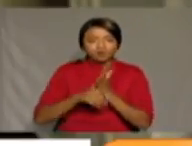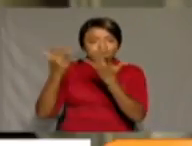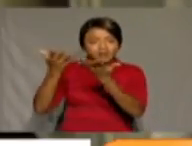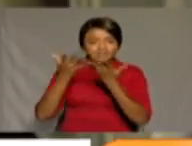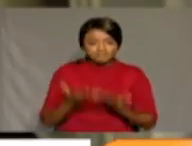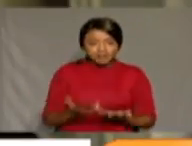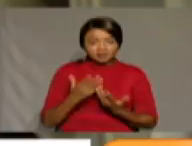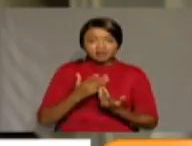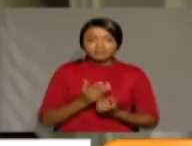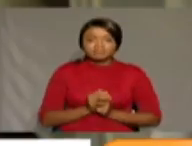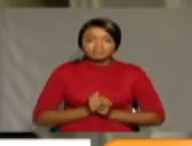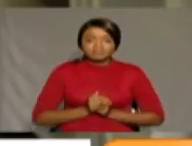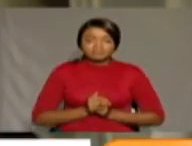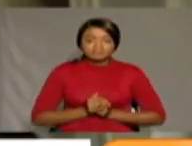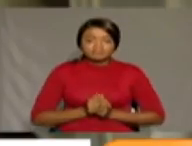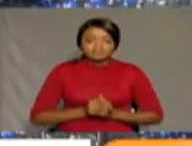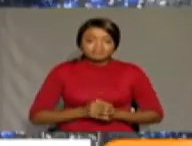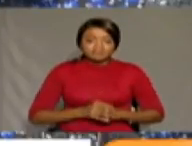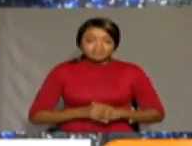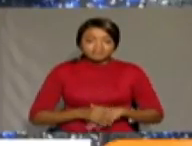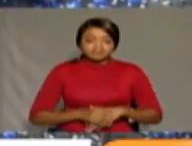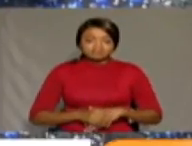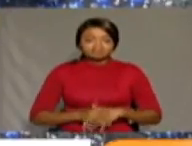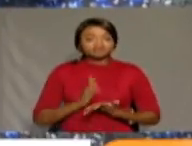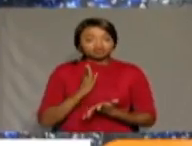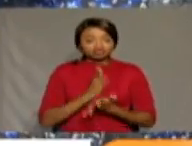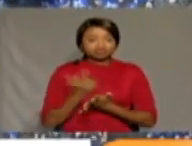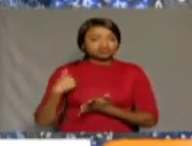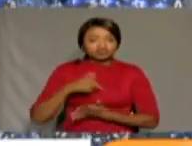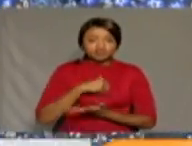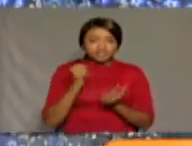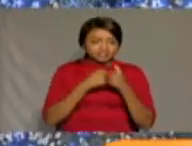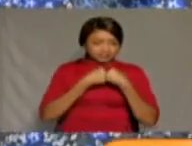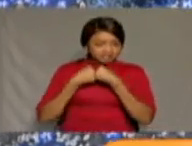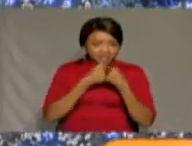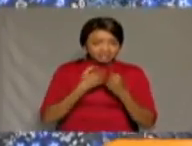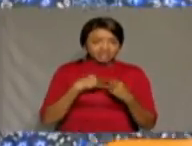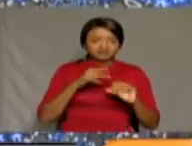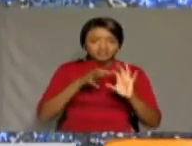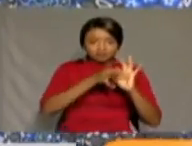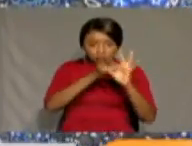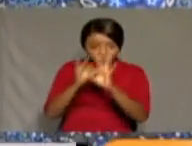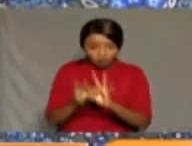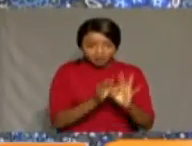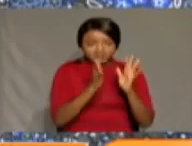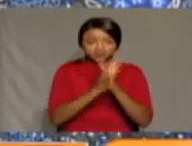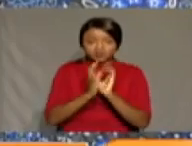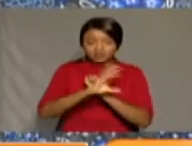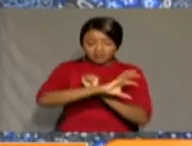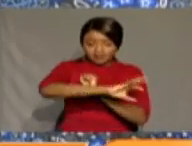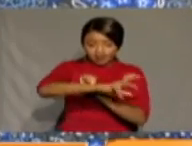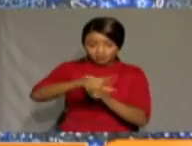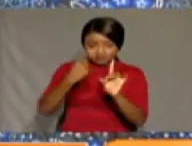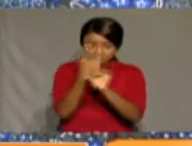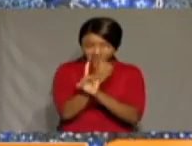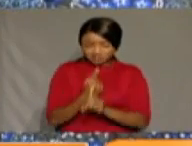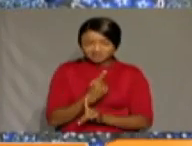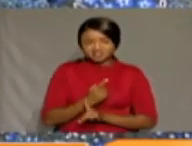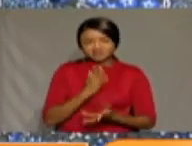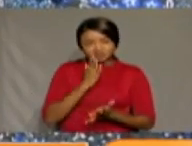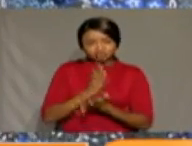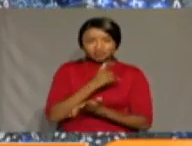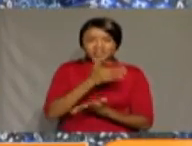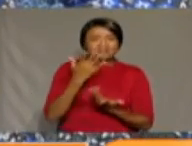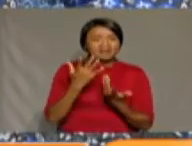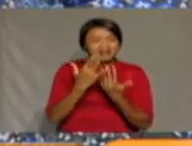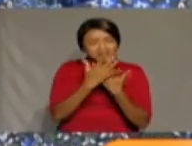ya ukosefu wa damu hospitalini. Because we have challenges coordinating the counties from the national government, there been a huge outcry